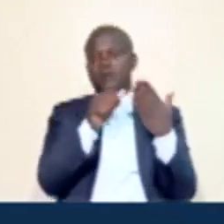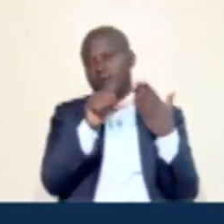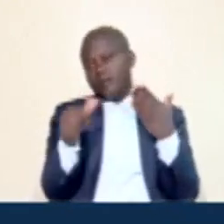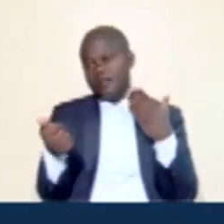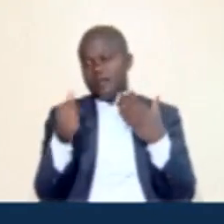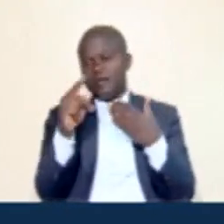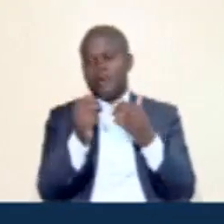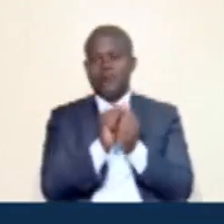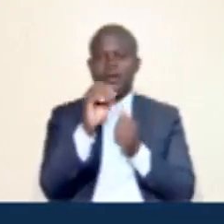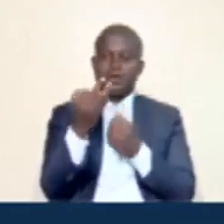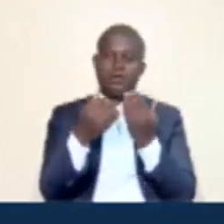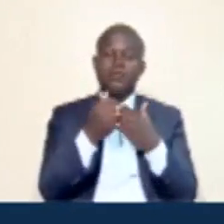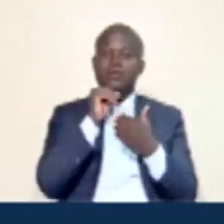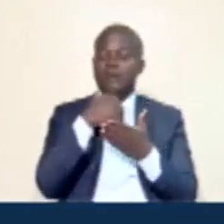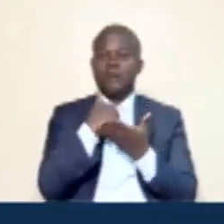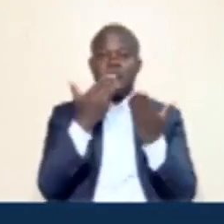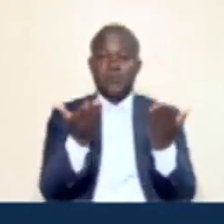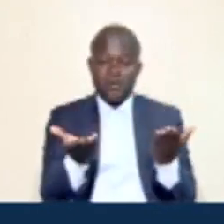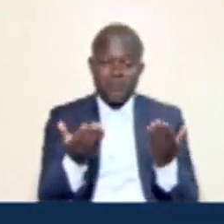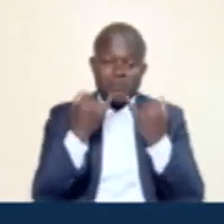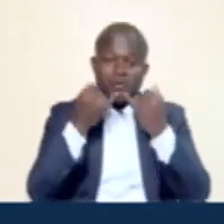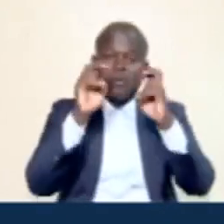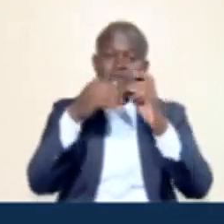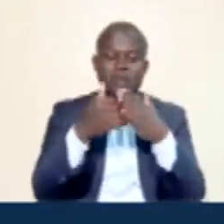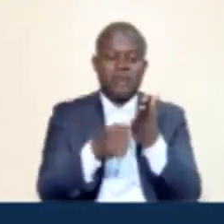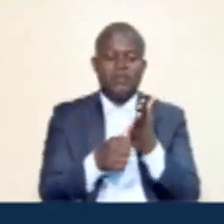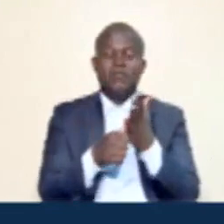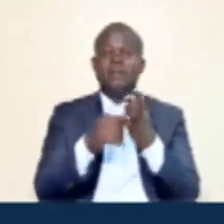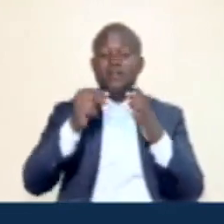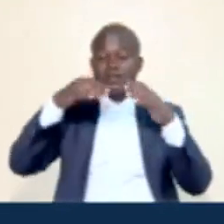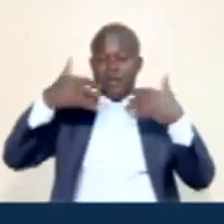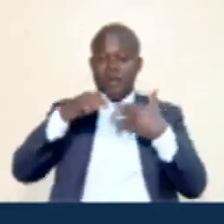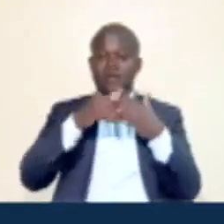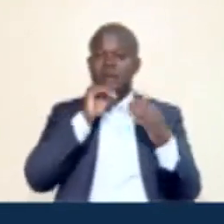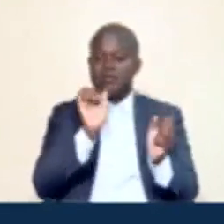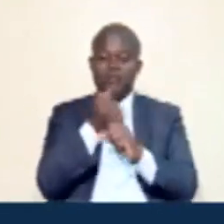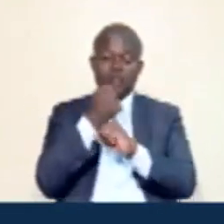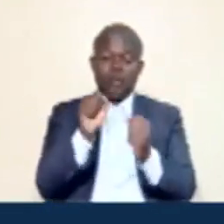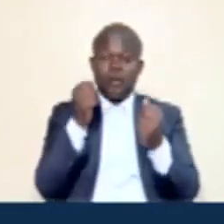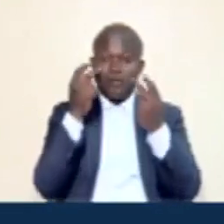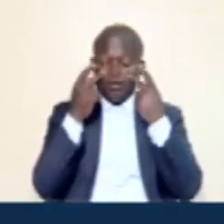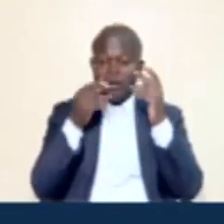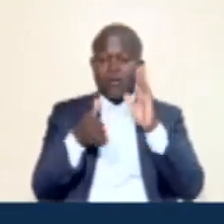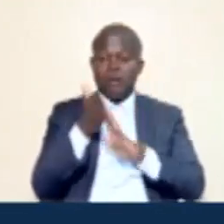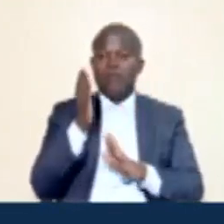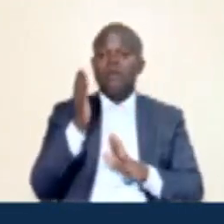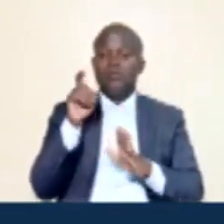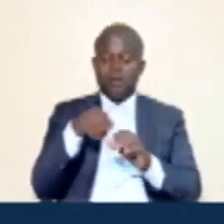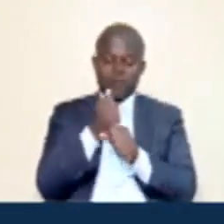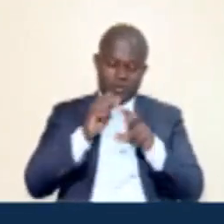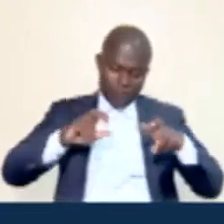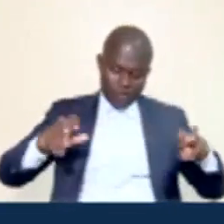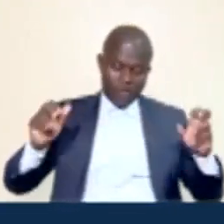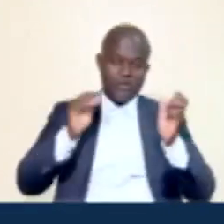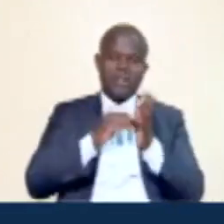n'iya gatatu nta mapoto bagira batubwira ko ikibazo ari amapoto ahenda adashobora kupfa kuboneka ari ukugomba kubikorera inyigo bavuga